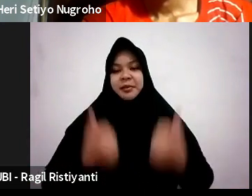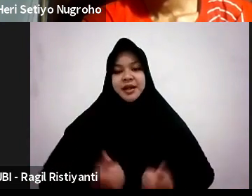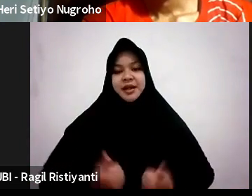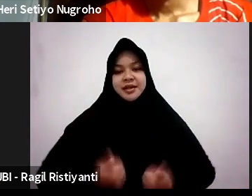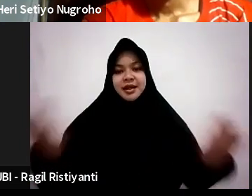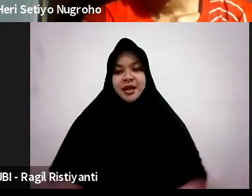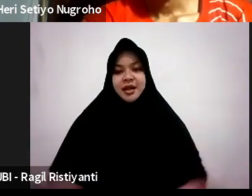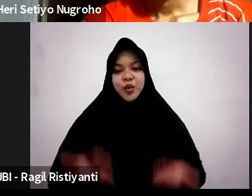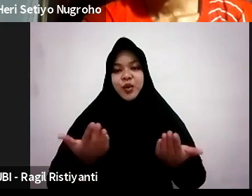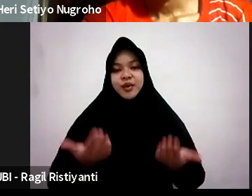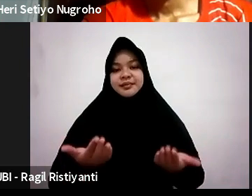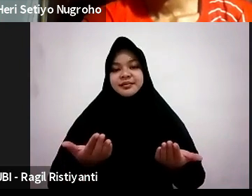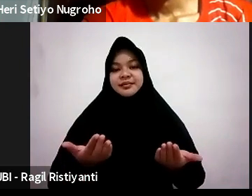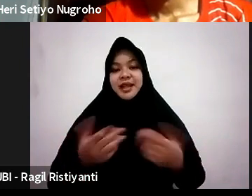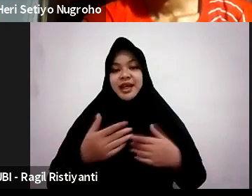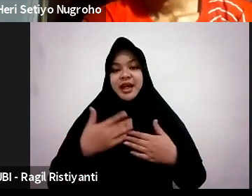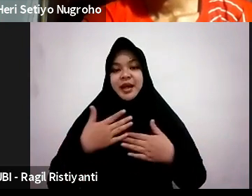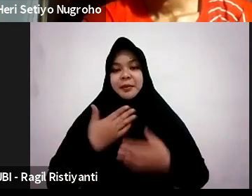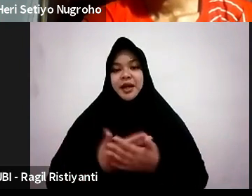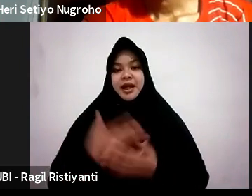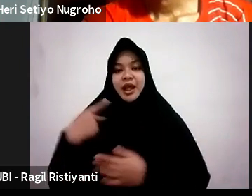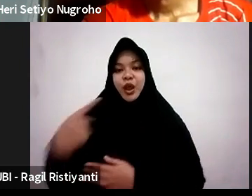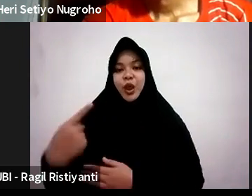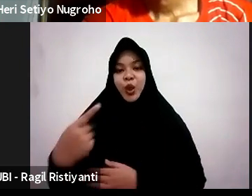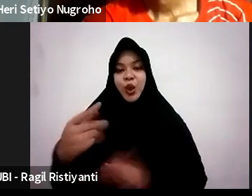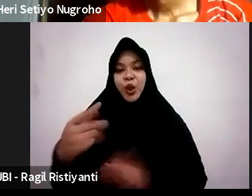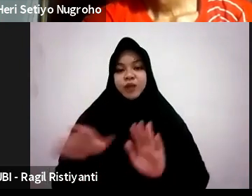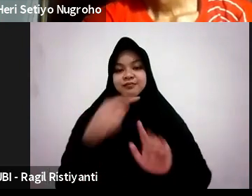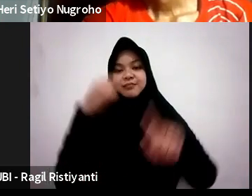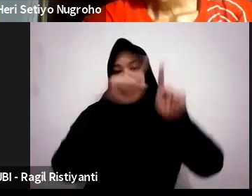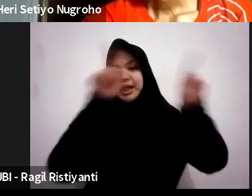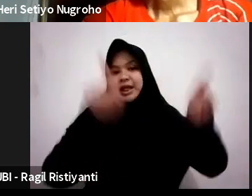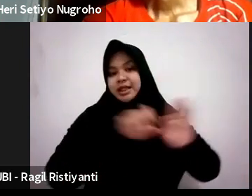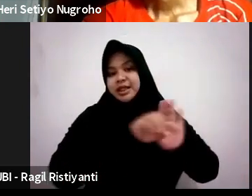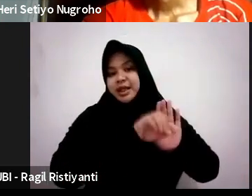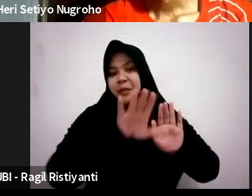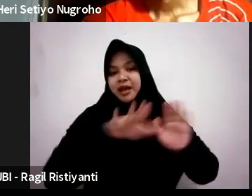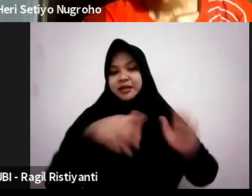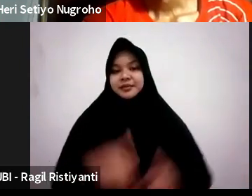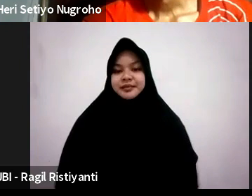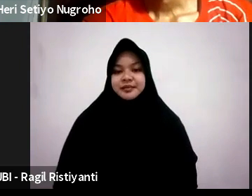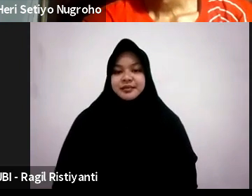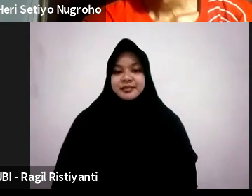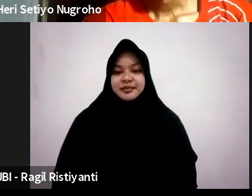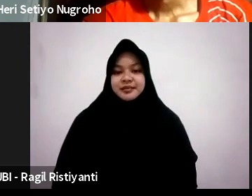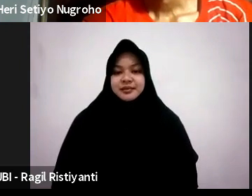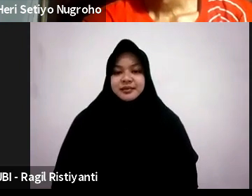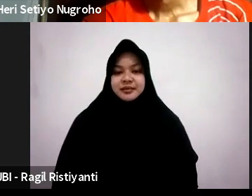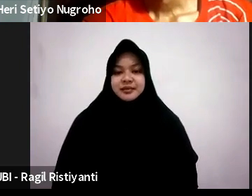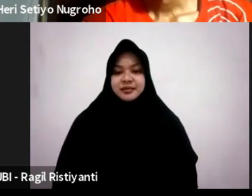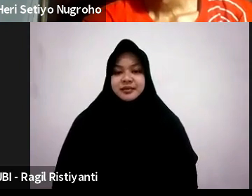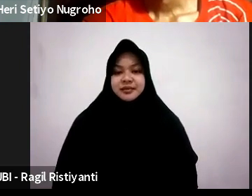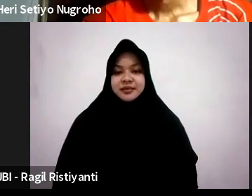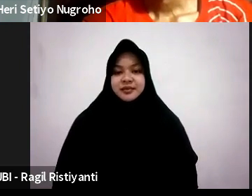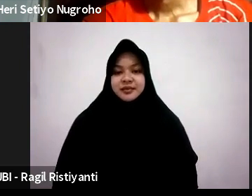saya minta tolong slide saya ditampilkan Ya udah muncul belum ya sebelumnya